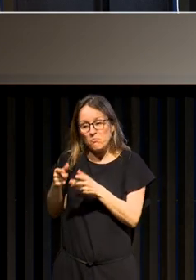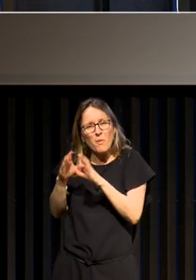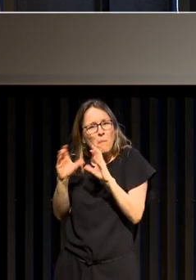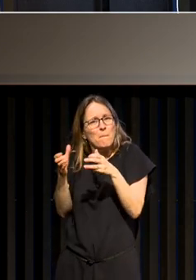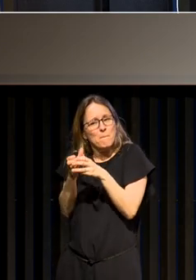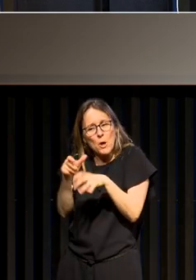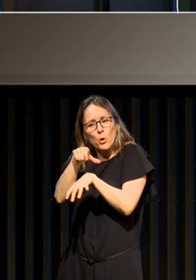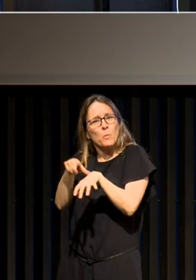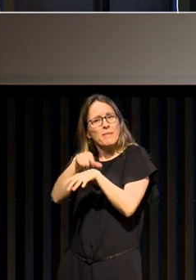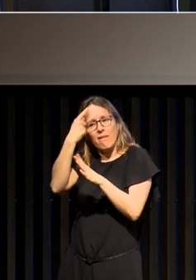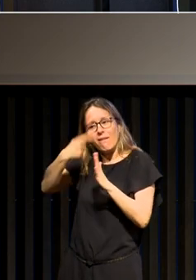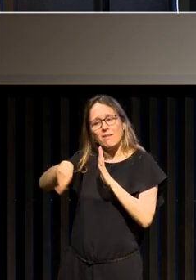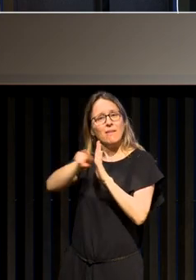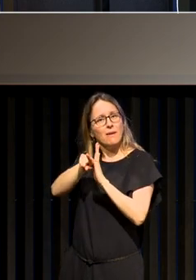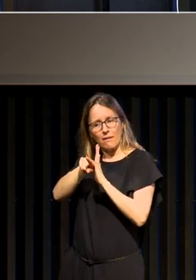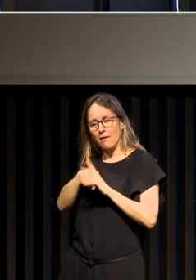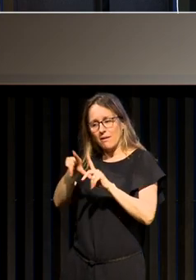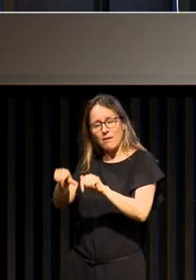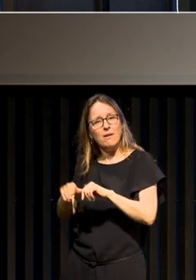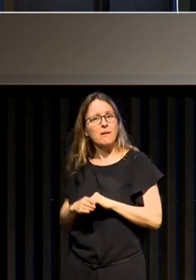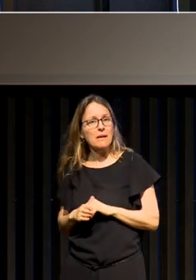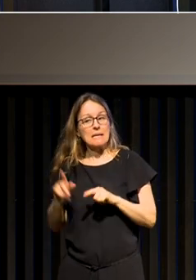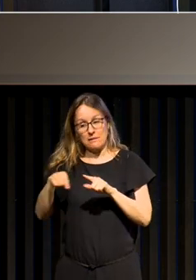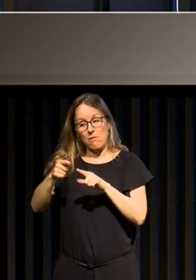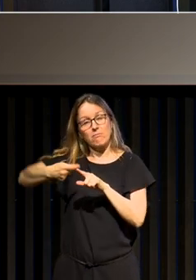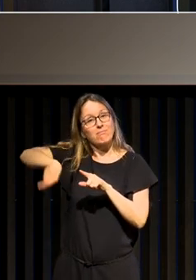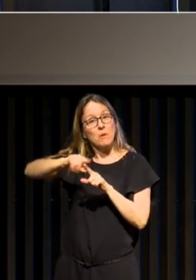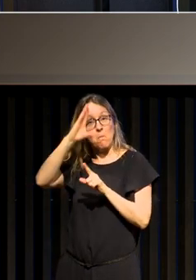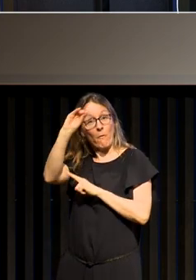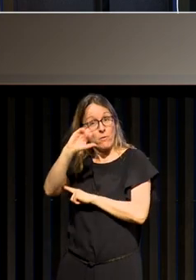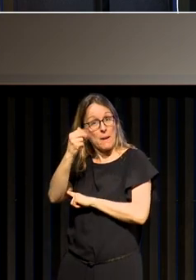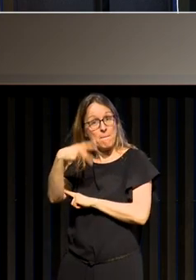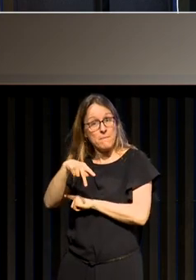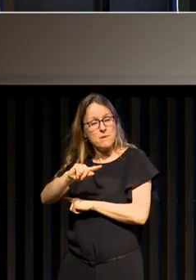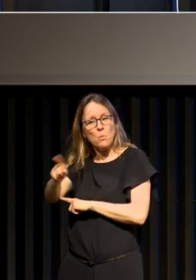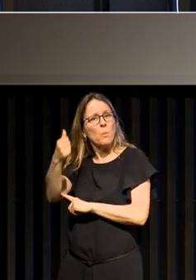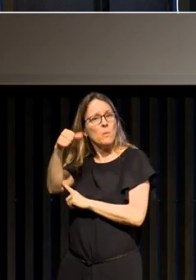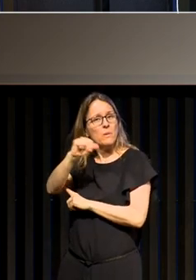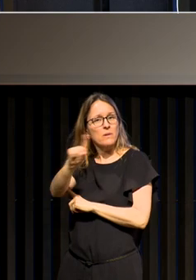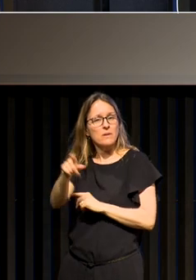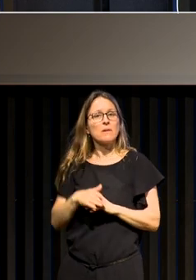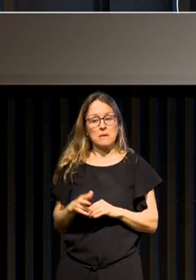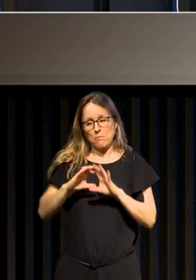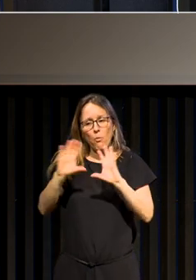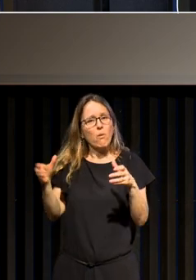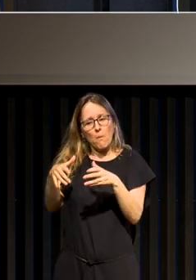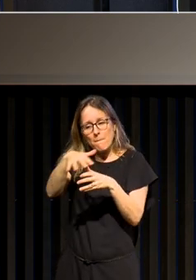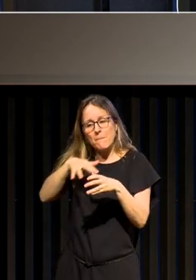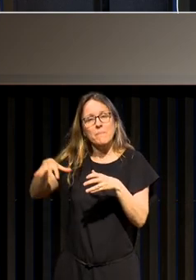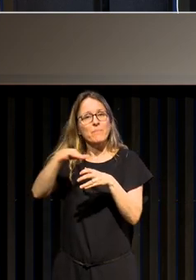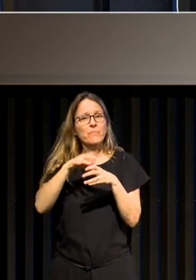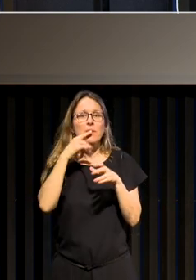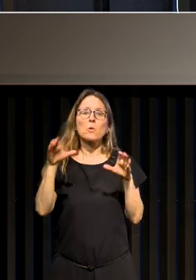comité d'éthique formé pas uniquement que de professionnels de l'AMP. D'ailleurs, on regroupe les professionnels du